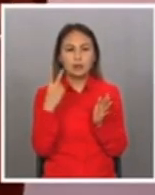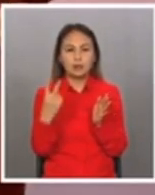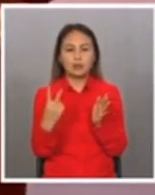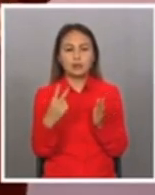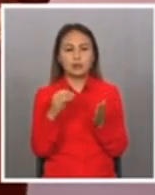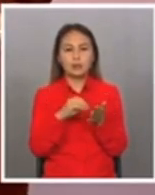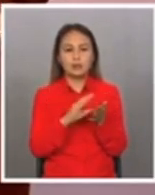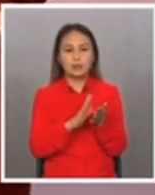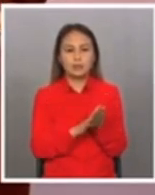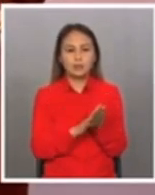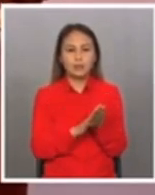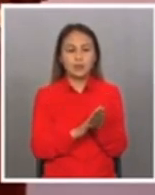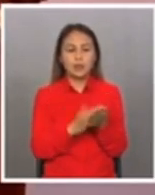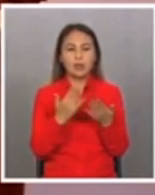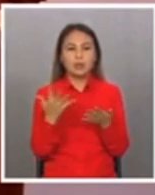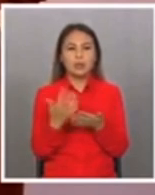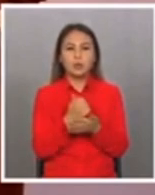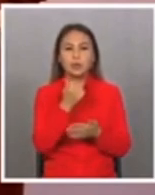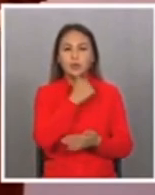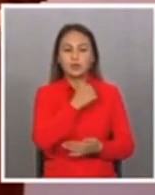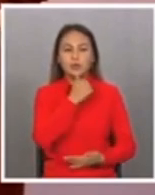саны. Қанеке тауып көріңдер.